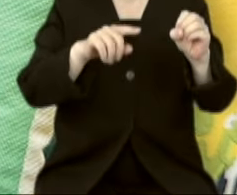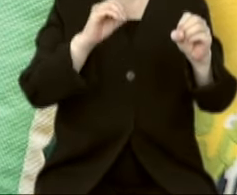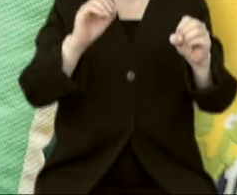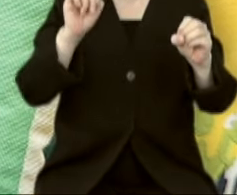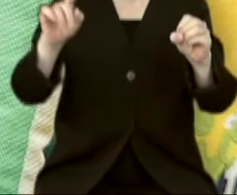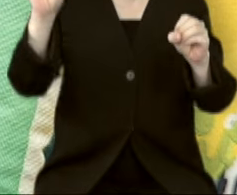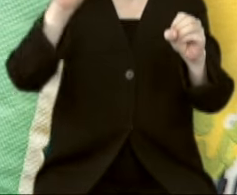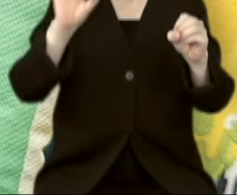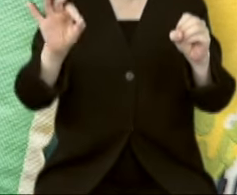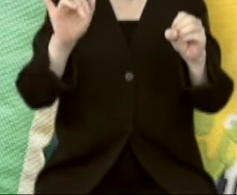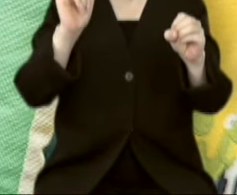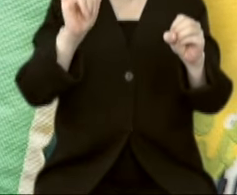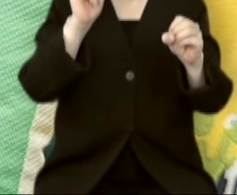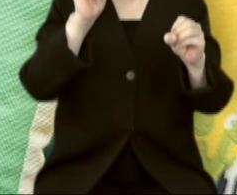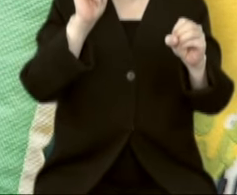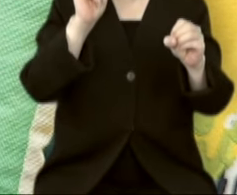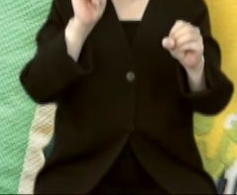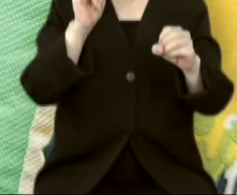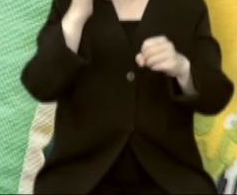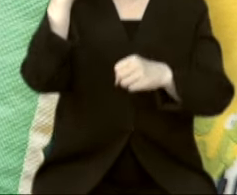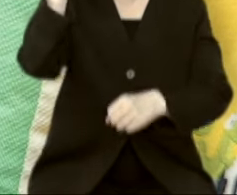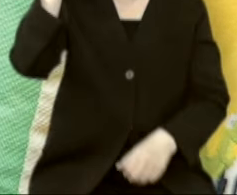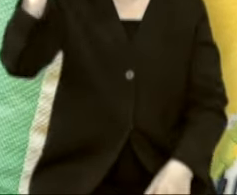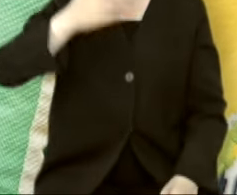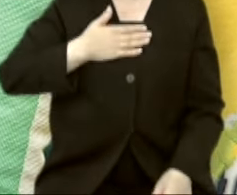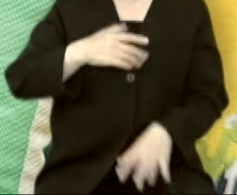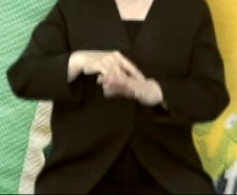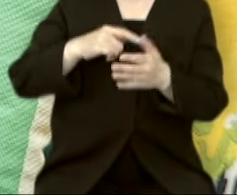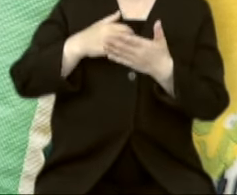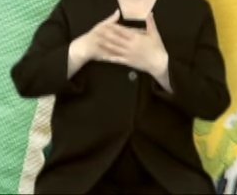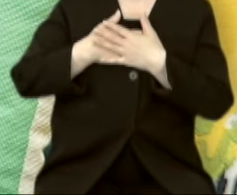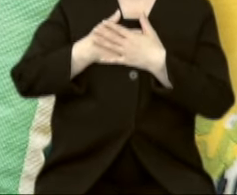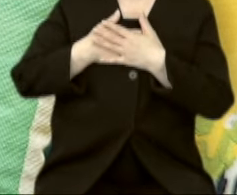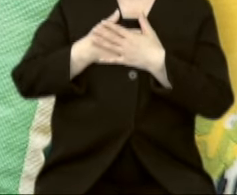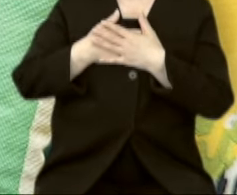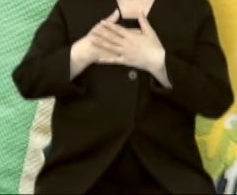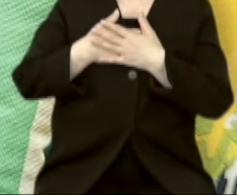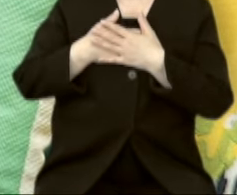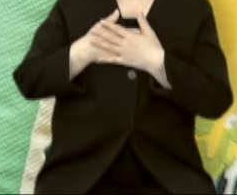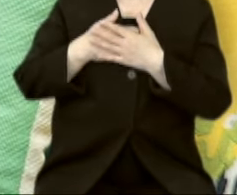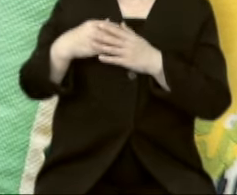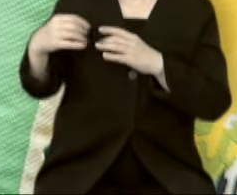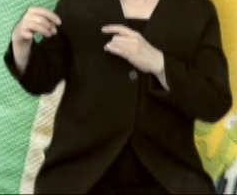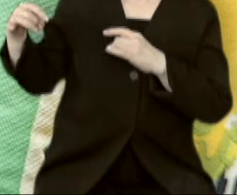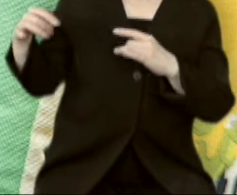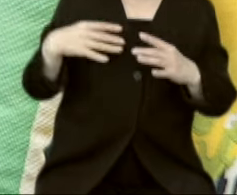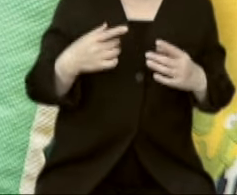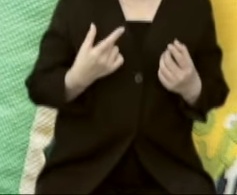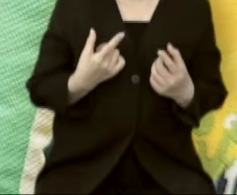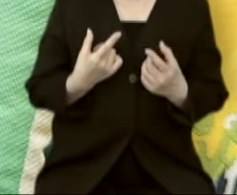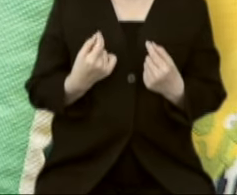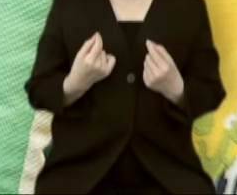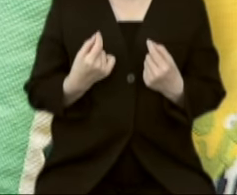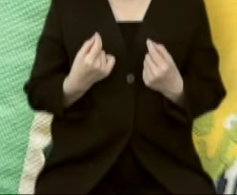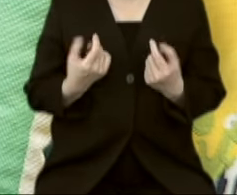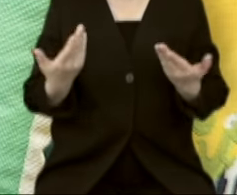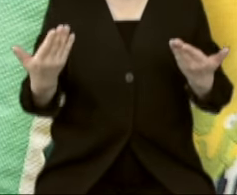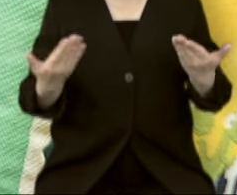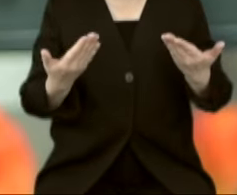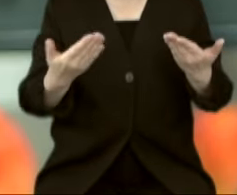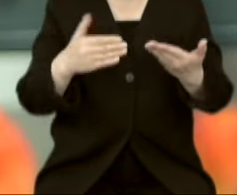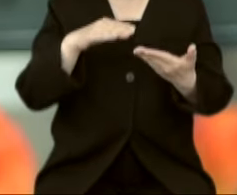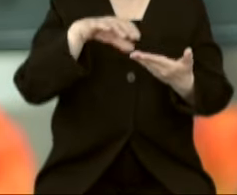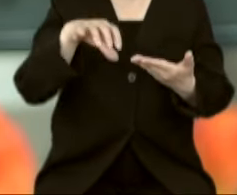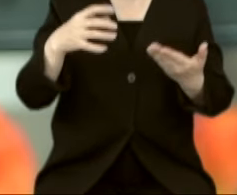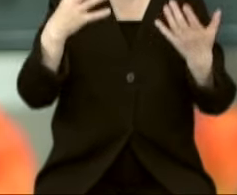되지 않는다는 네. 걸 듣고 성령님께서 제 가슴을 그냥 큰 방망이로 꽝 치시는 것 같아서 일할 밭이 크다라는